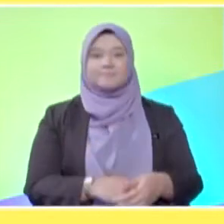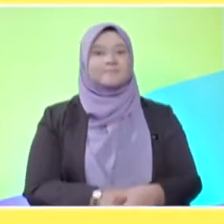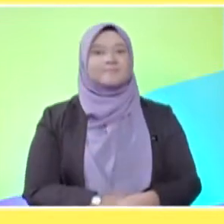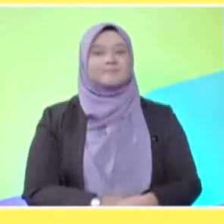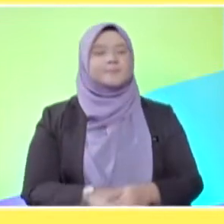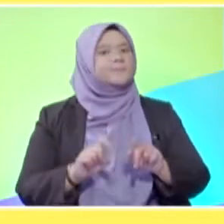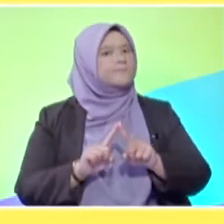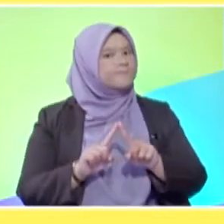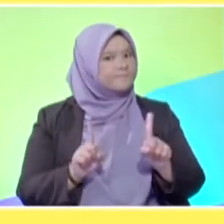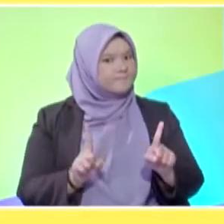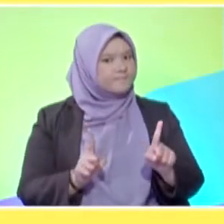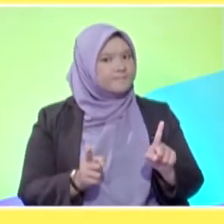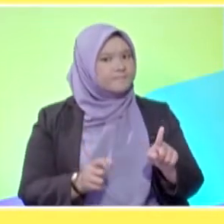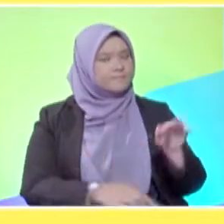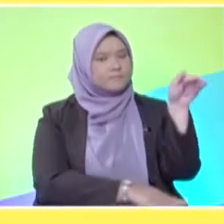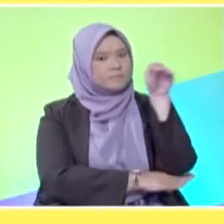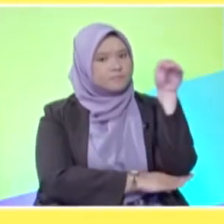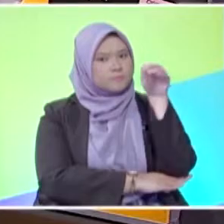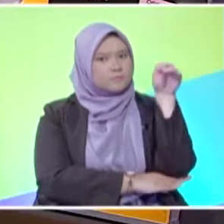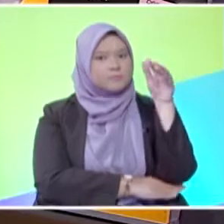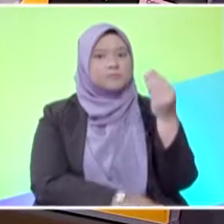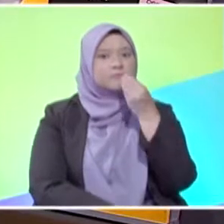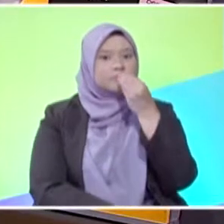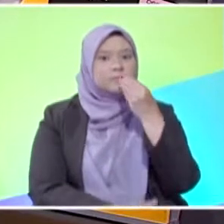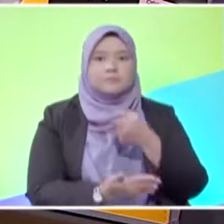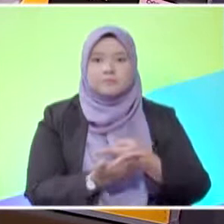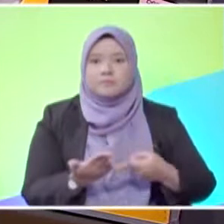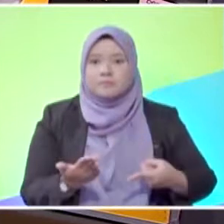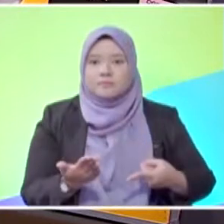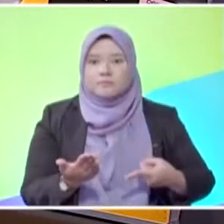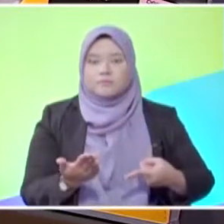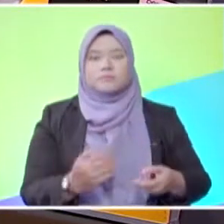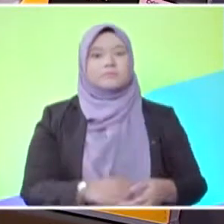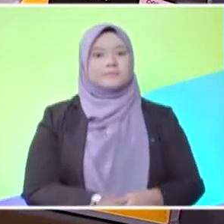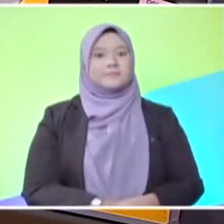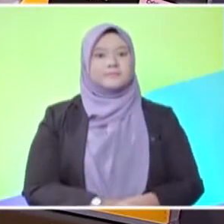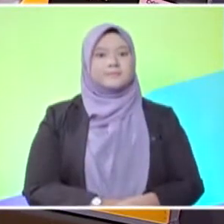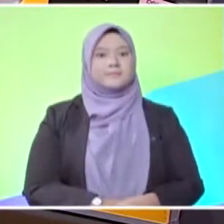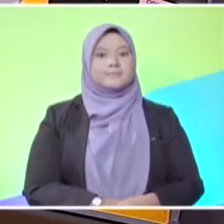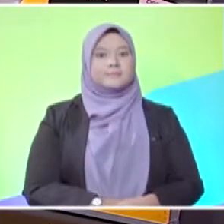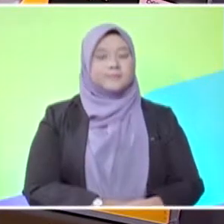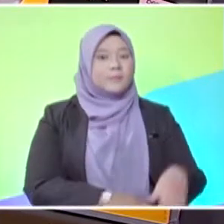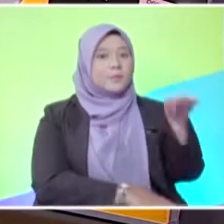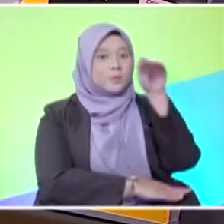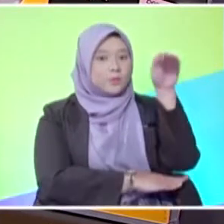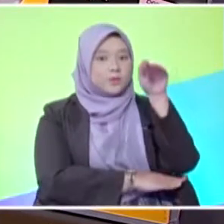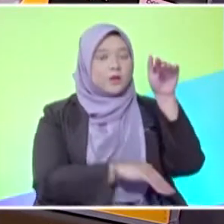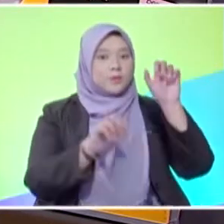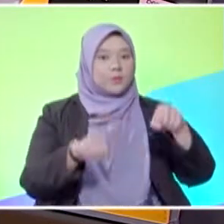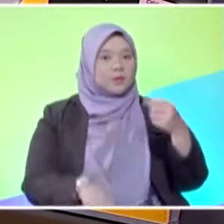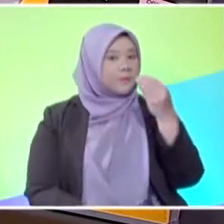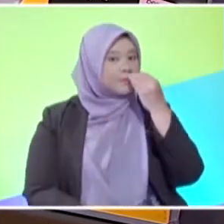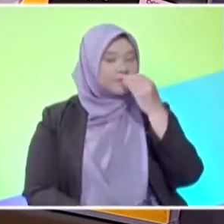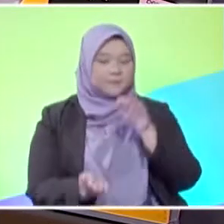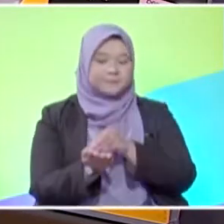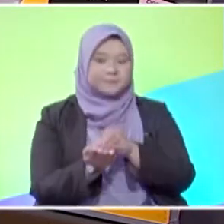saya pernah Timur satu video dimaafkan anak lembu cekgu lembut tapi kalau hewan kecil dimakan tikus Oke